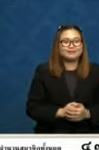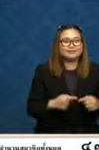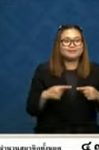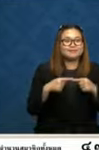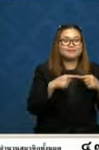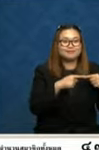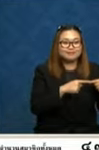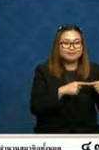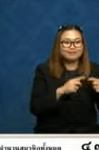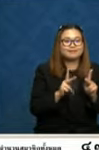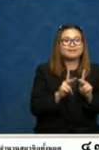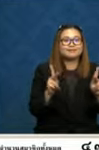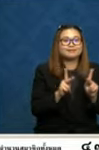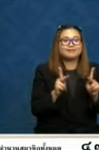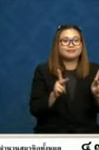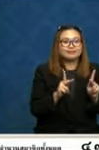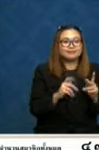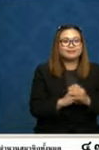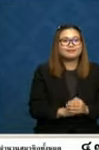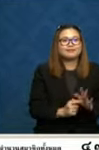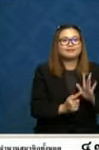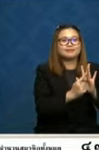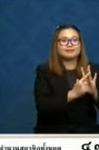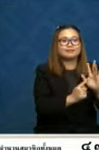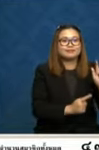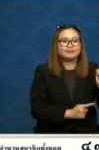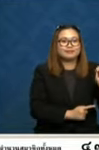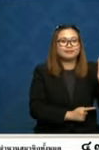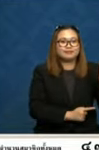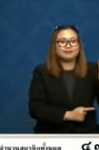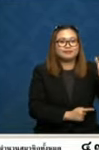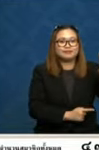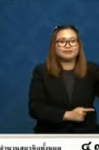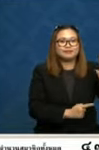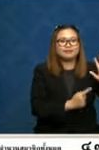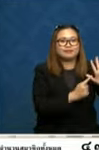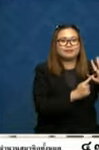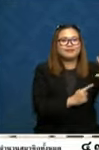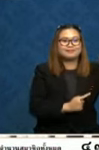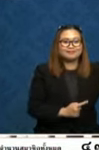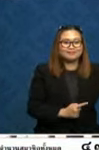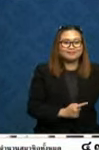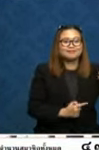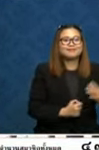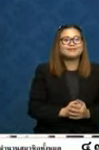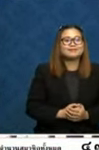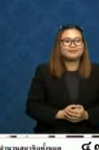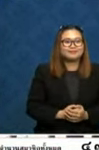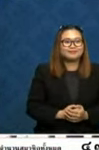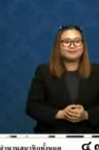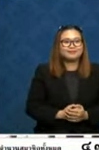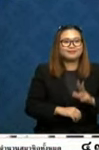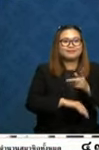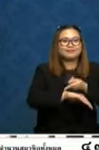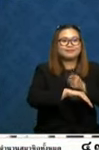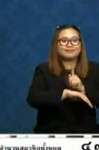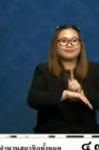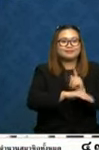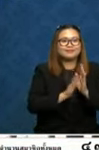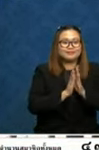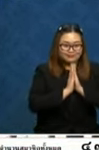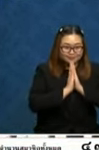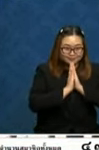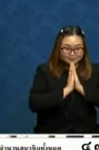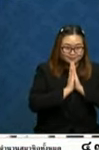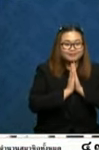การเอกราชอุดมอำนวยเชิญครับ ครับเรียนท่านประธานสภาผู้แทนราษฎรที่เคารพครับผมจ